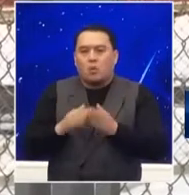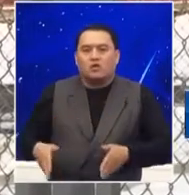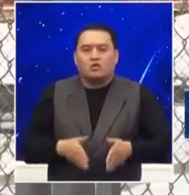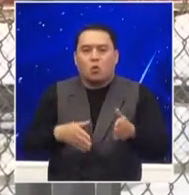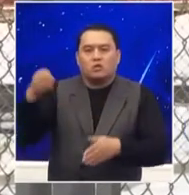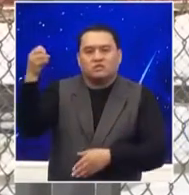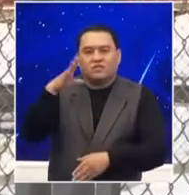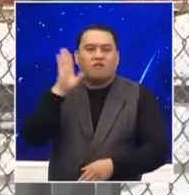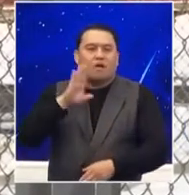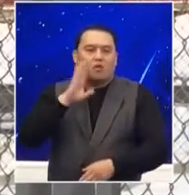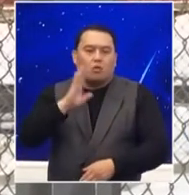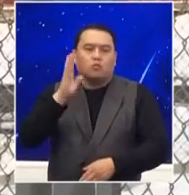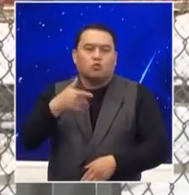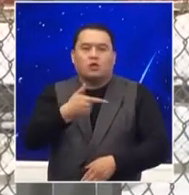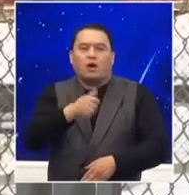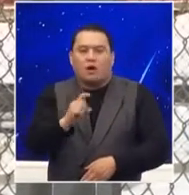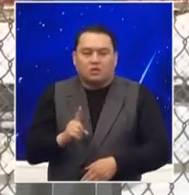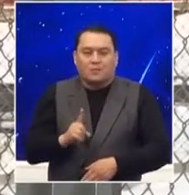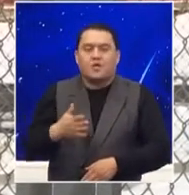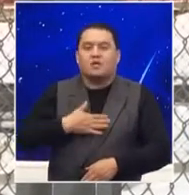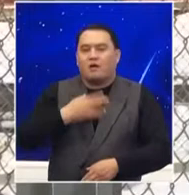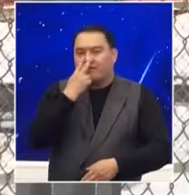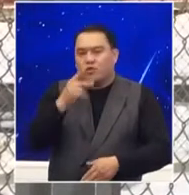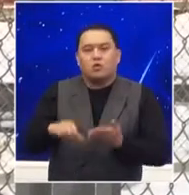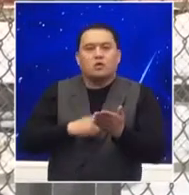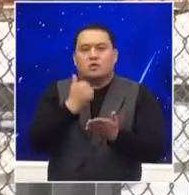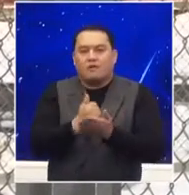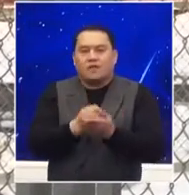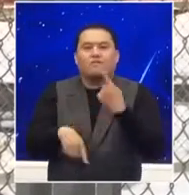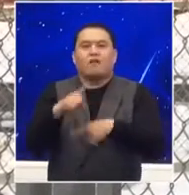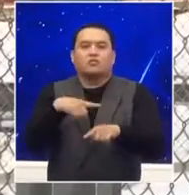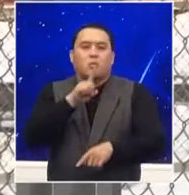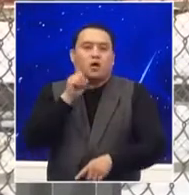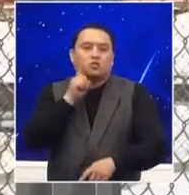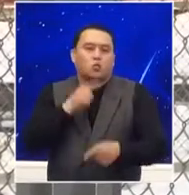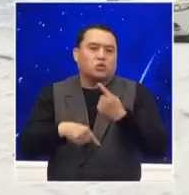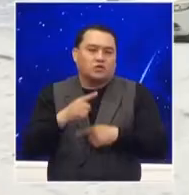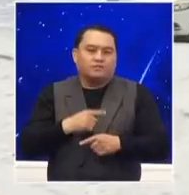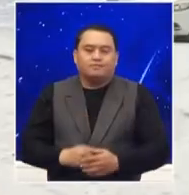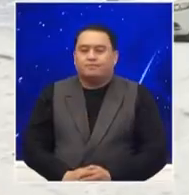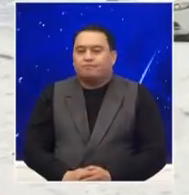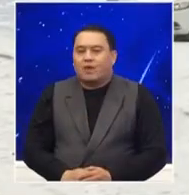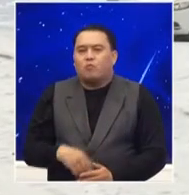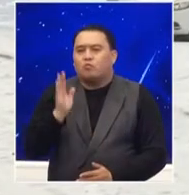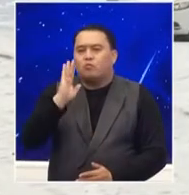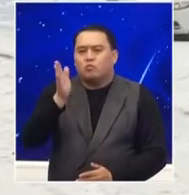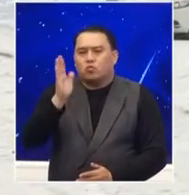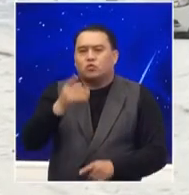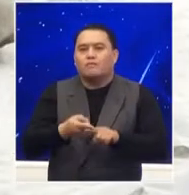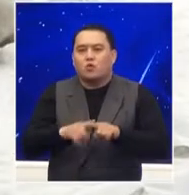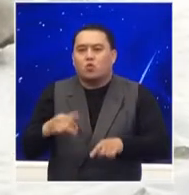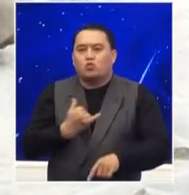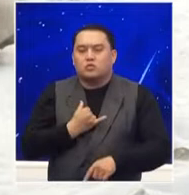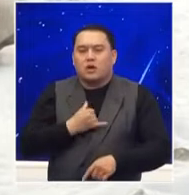и освещение. Скоро будет газ. А самое главное, я вижу, что в родные края стала возвращаться молодежь. В будущем году в Нарынколе сдадут